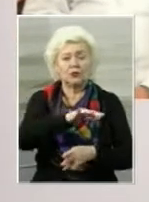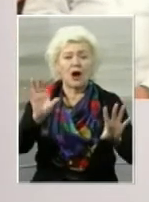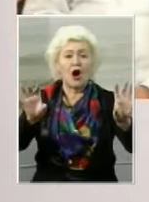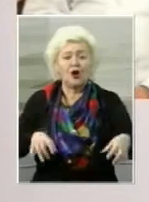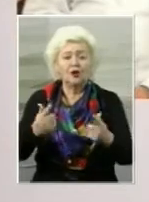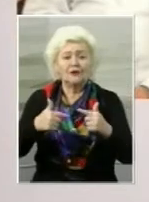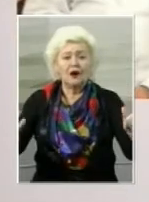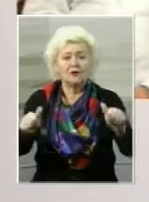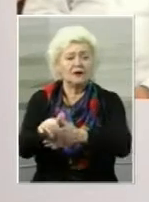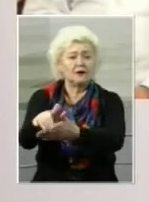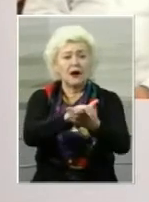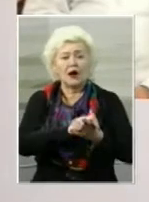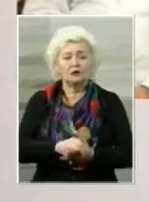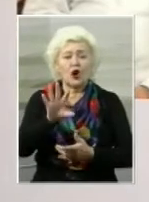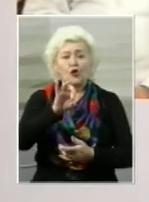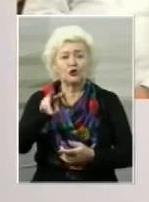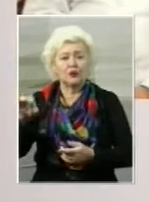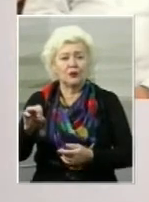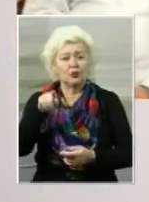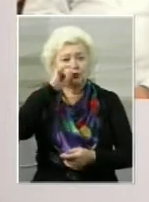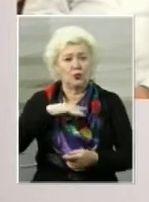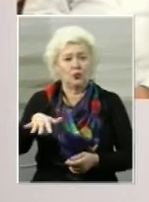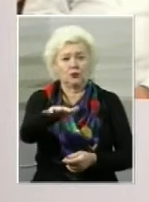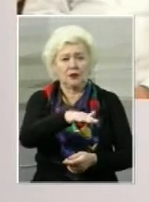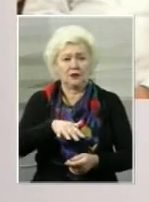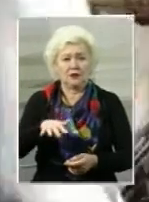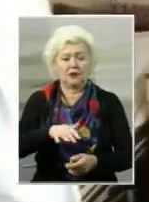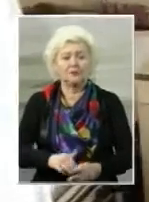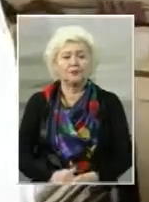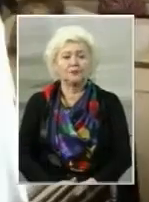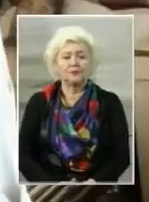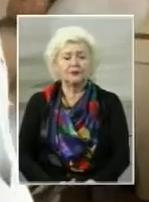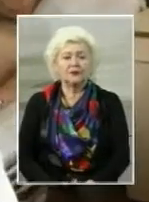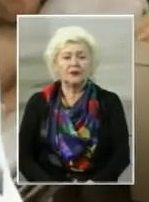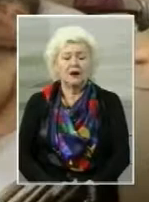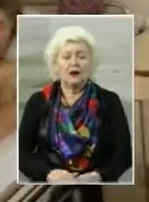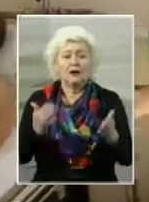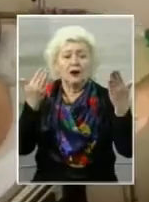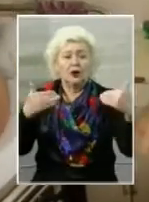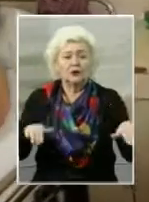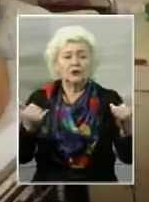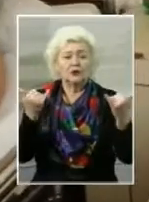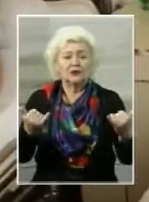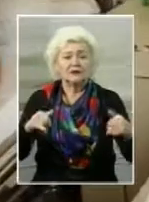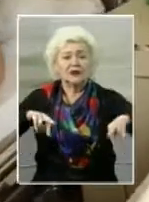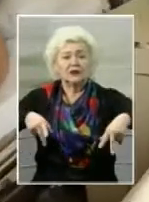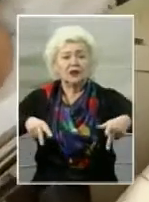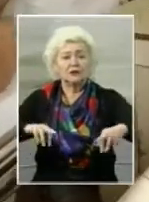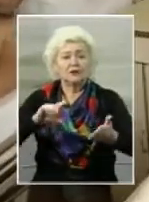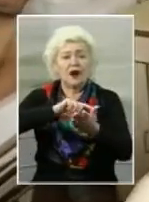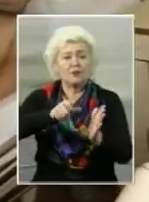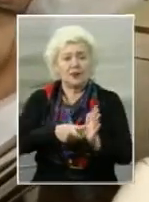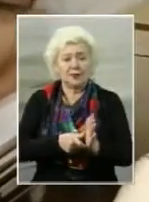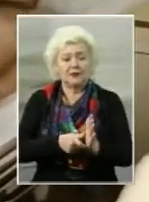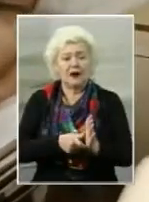голова філії Асоціації остеопорозу України. Що там сьогодні? Уже сьогодні танцював по палаті